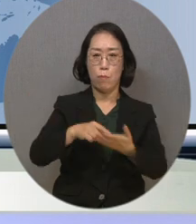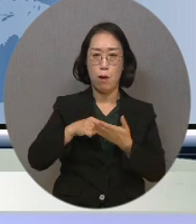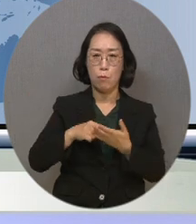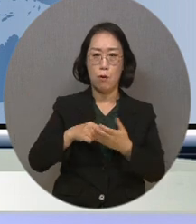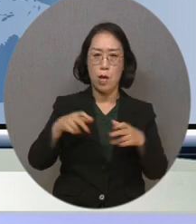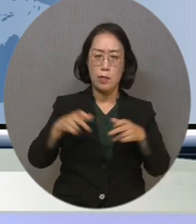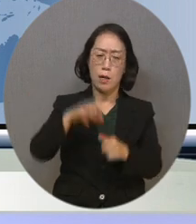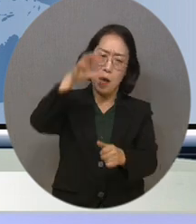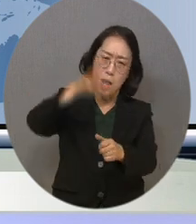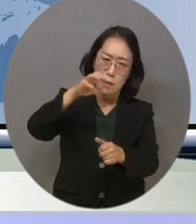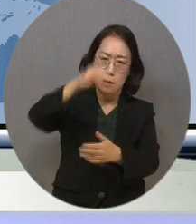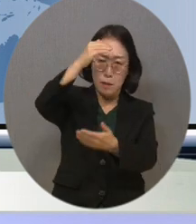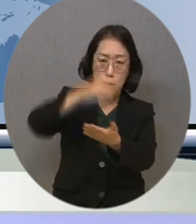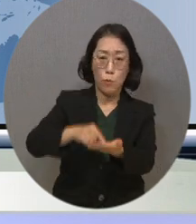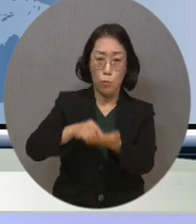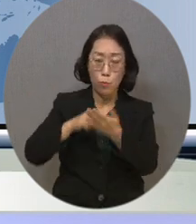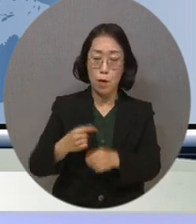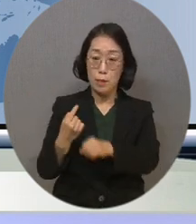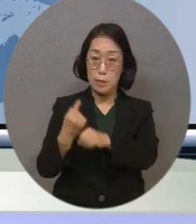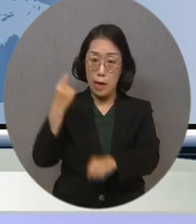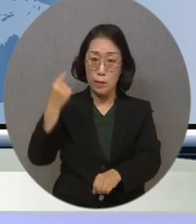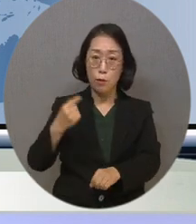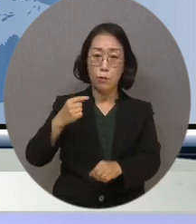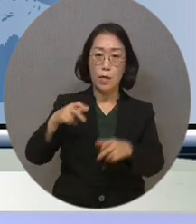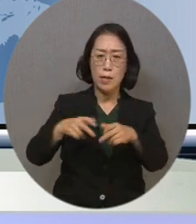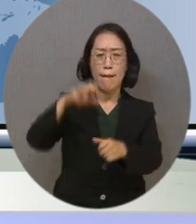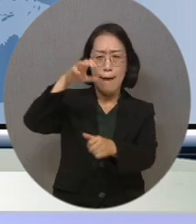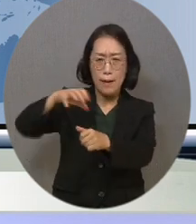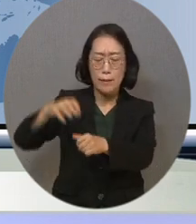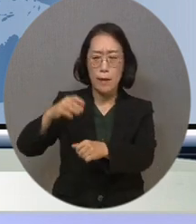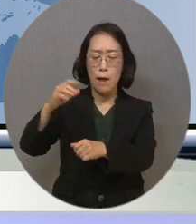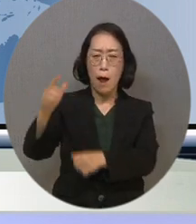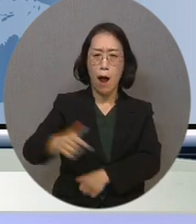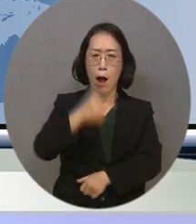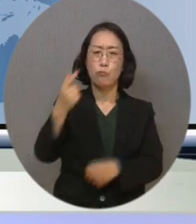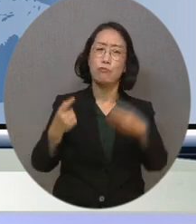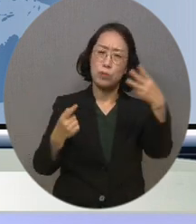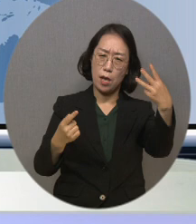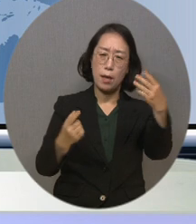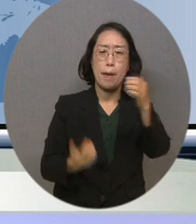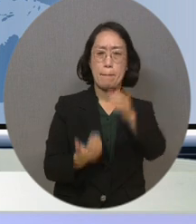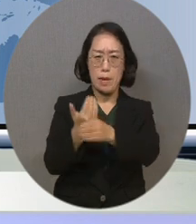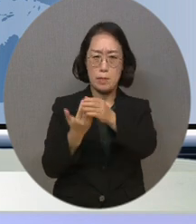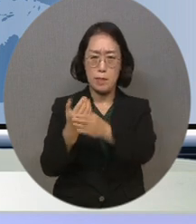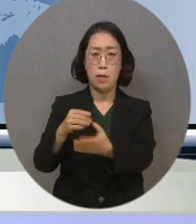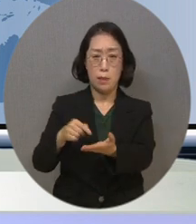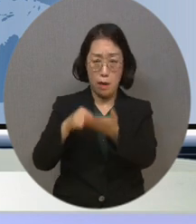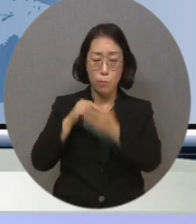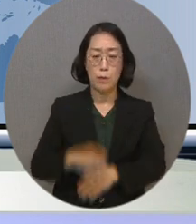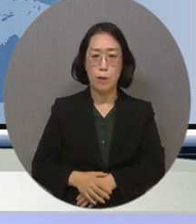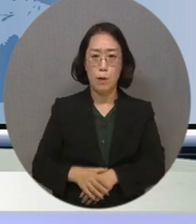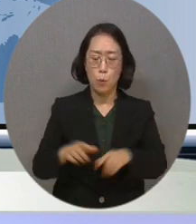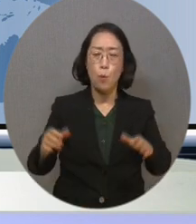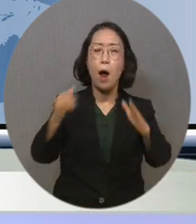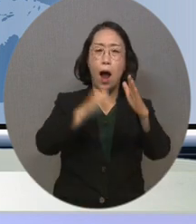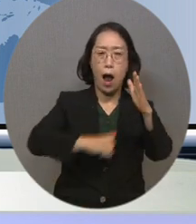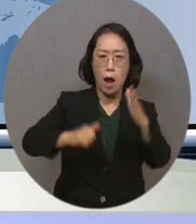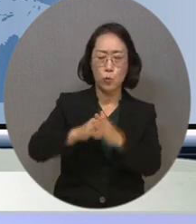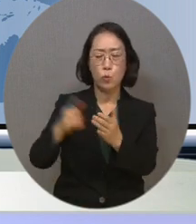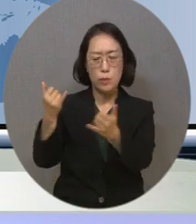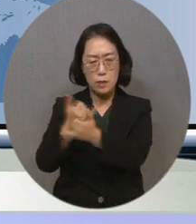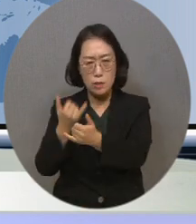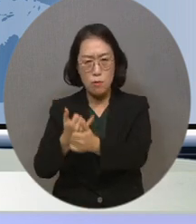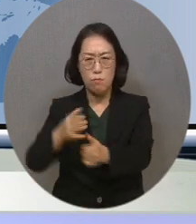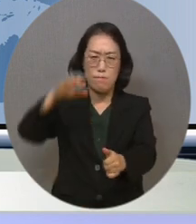현황 보고서에 따르면 지난해 장애인 학대가 하루에 3건꼴로 발생했습니다. 주로 가족이나 친인척에